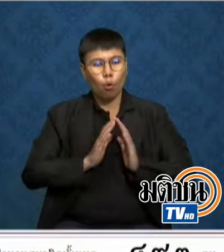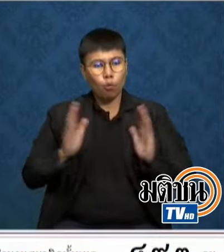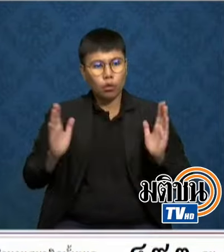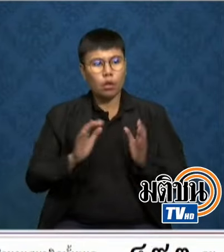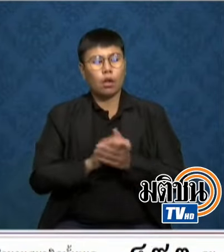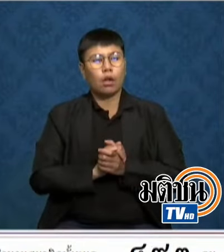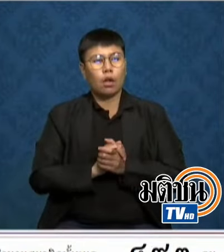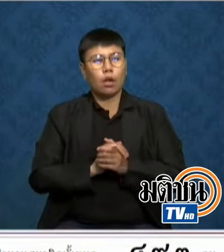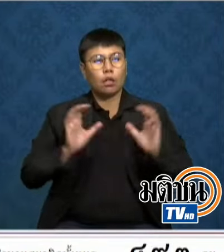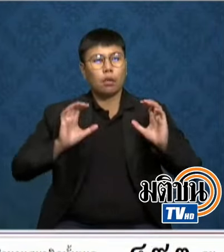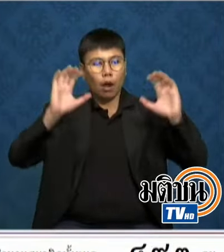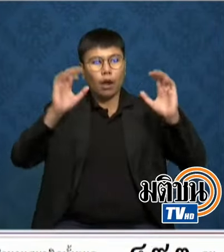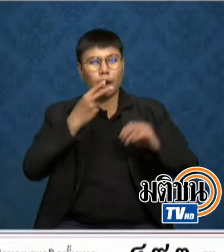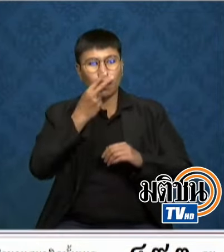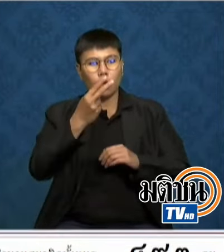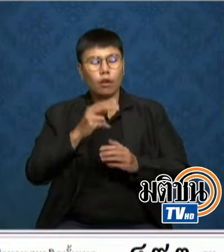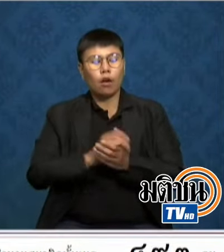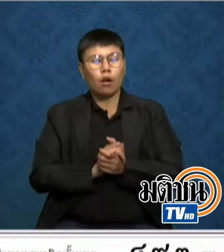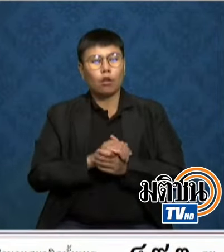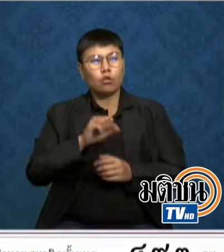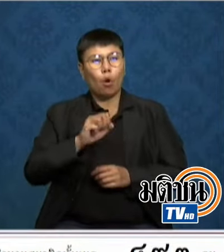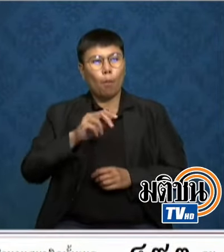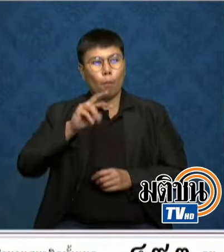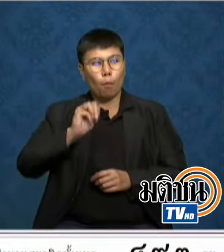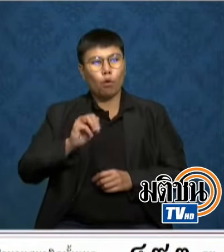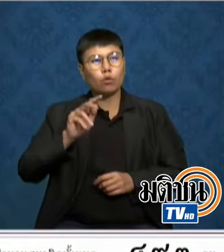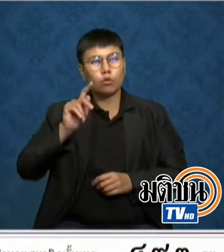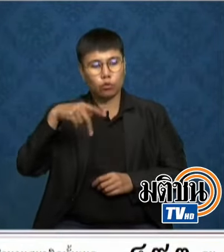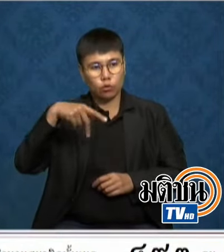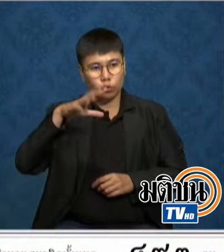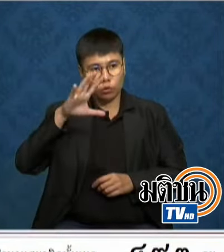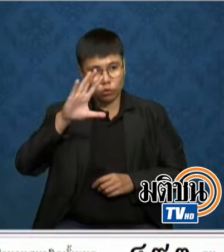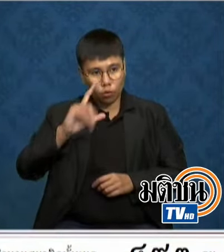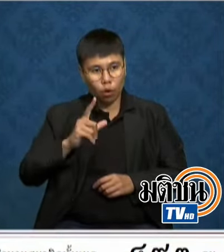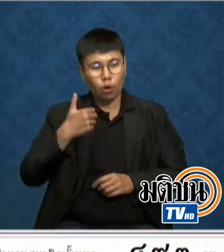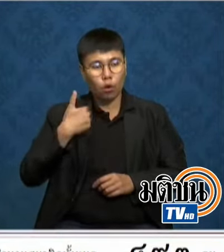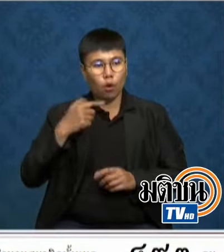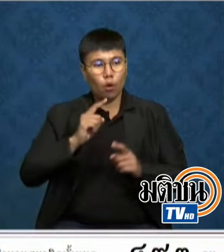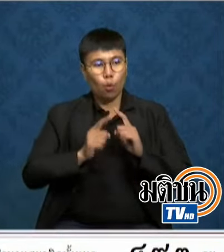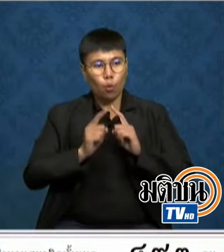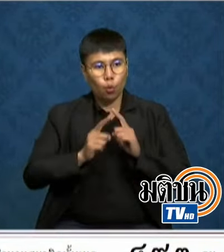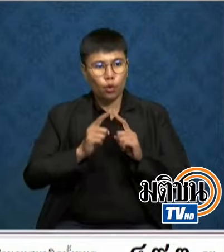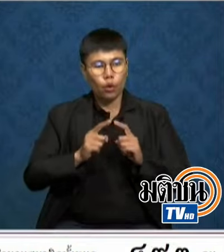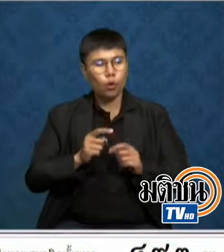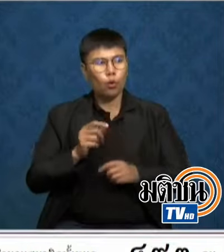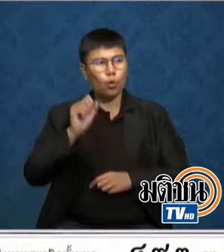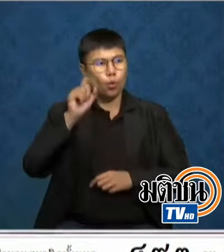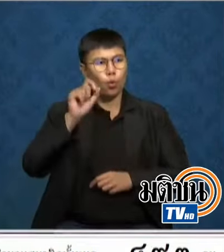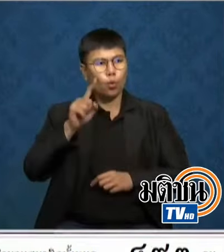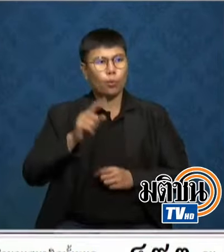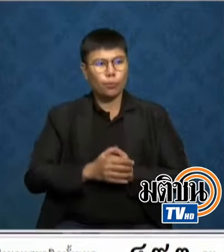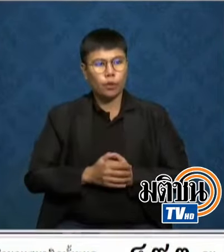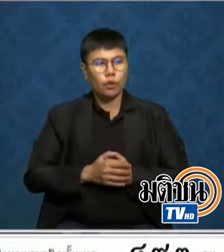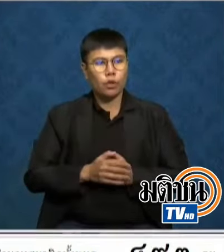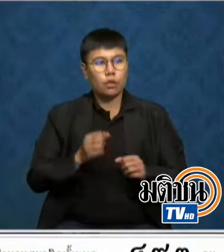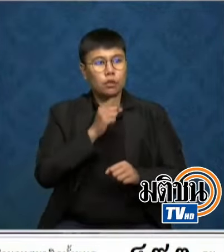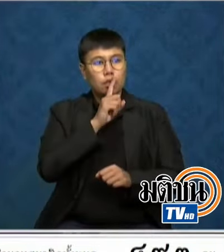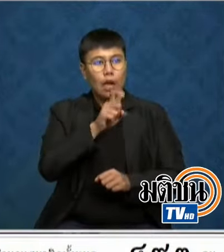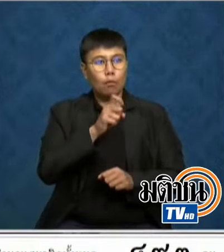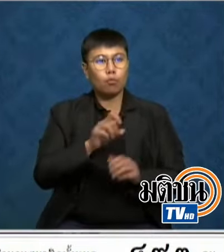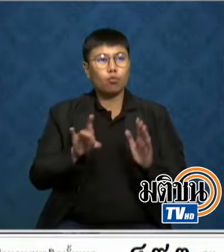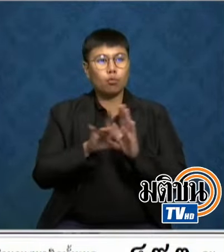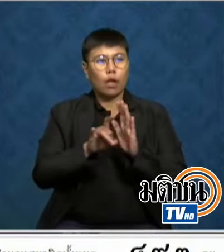ทางรัฐบาลที่เห็นให้ความสำคัญกับลูกหม้อสมช.ขึ้นมาต้องผลักดันการพูดคุยสันติภาพนี้โดยเร็วสุดท้ายครับท่านประธานครับเรื่องสุดท้ายที่ผมจะถามท่านรอง